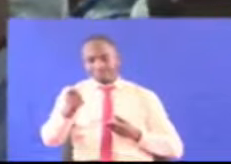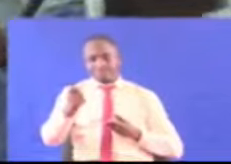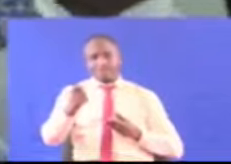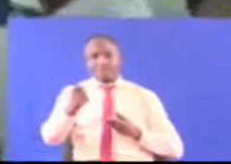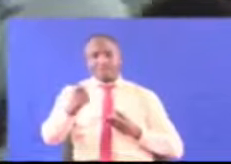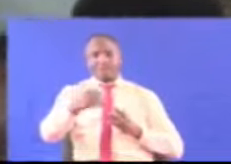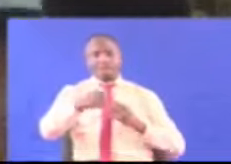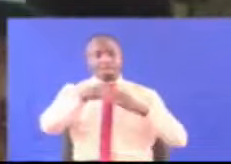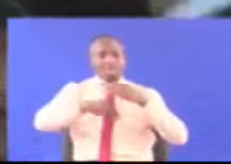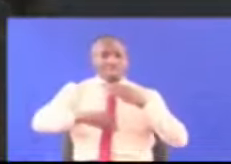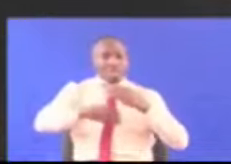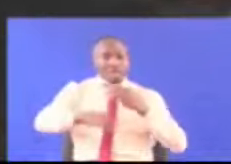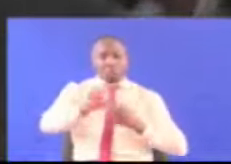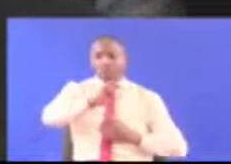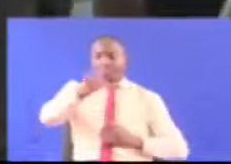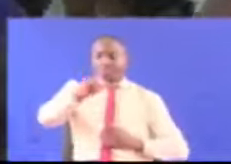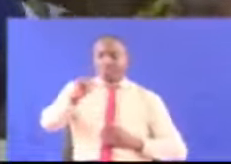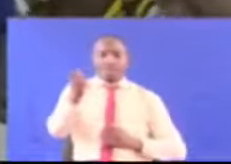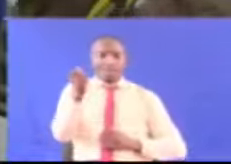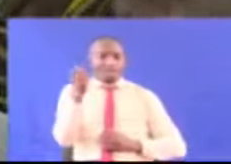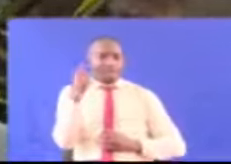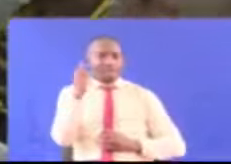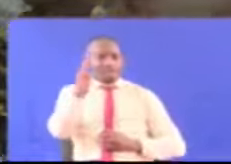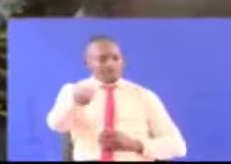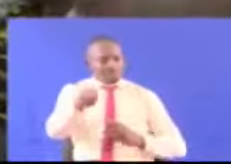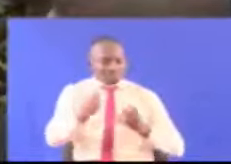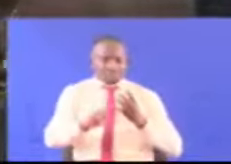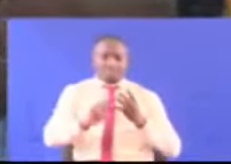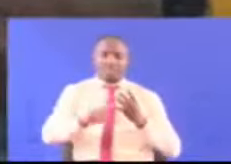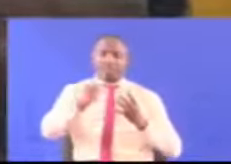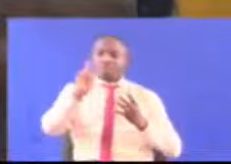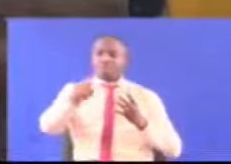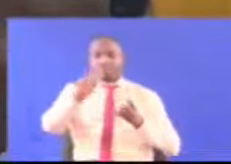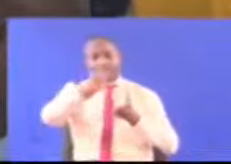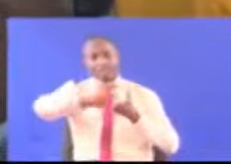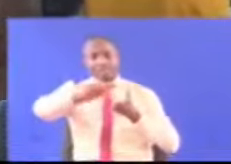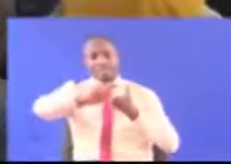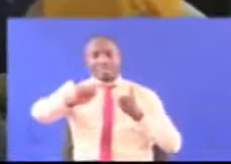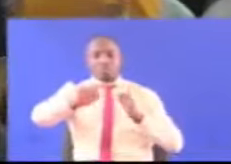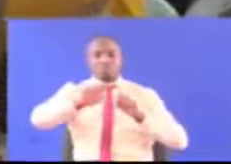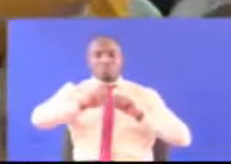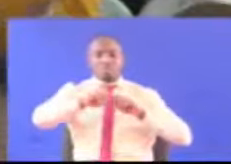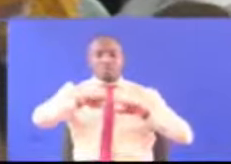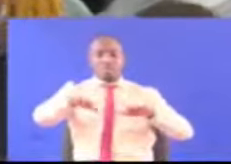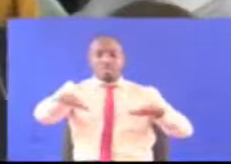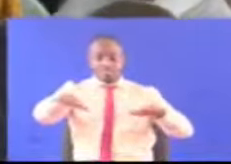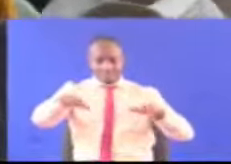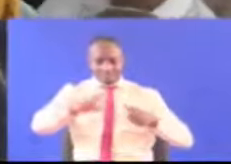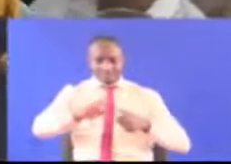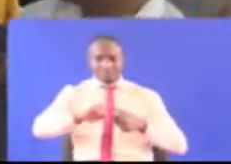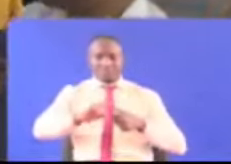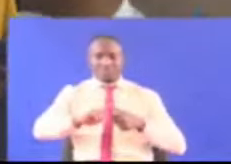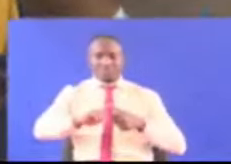amekuja mstahiki meya wa jiji la Mbeya, amekuja katibu mwenezi